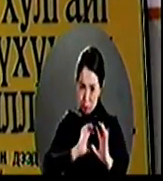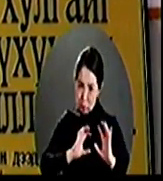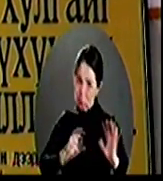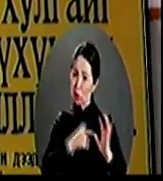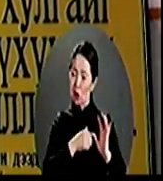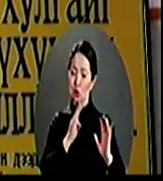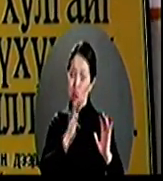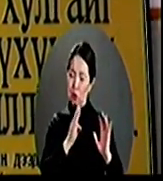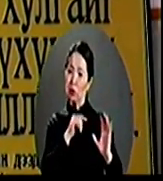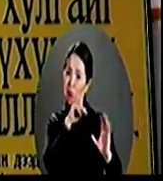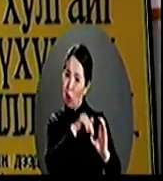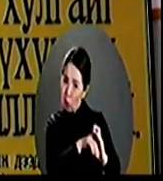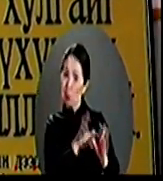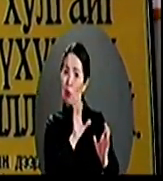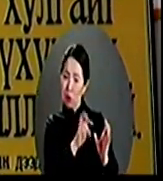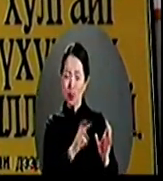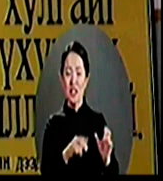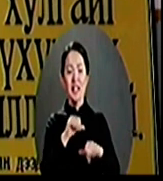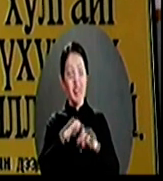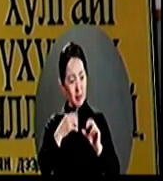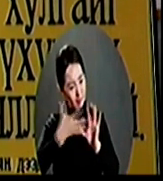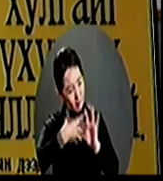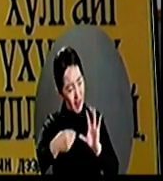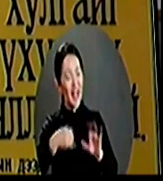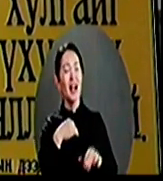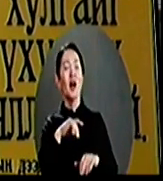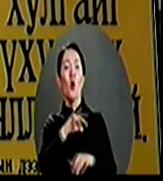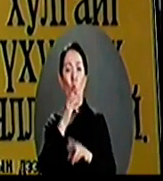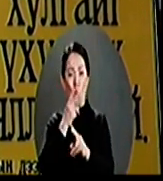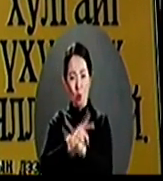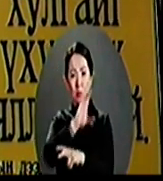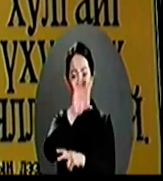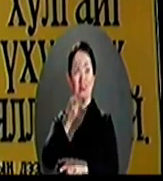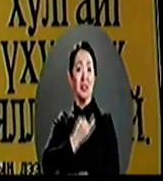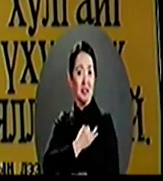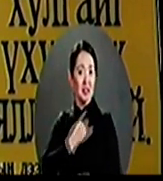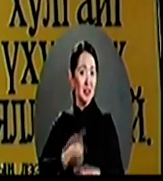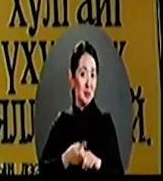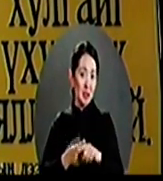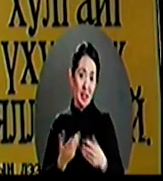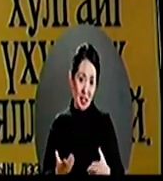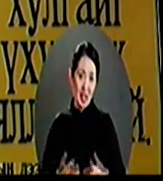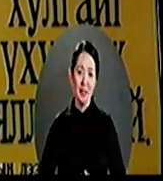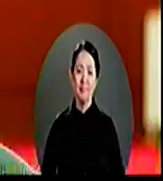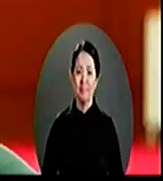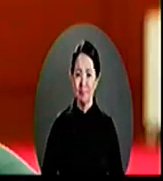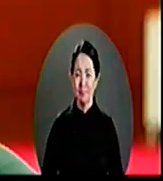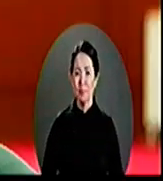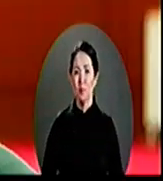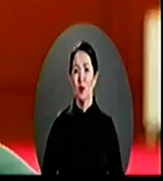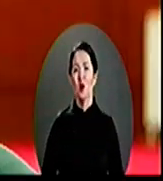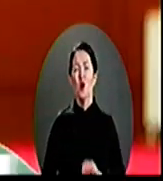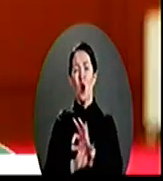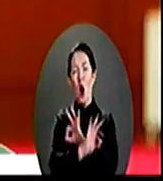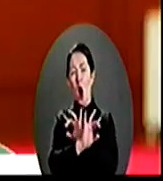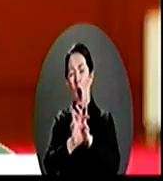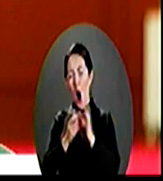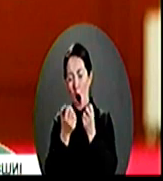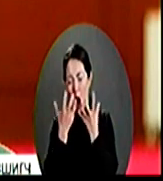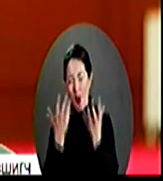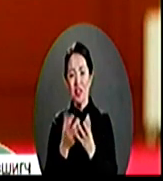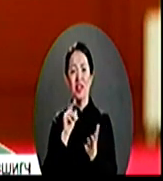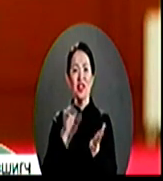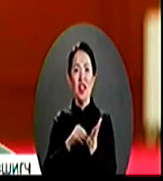засаглалд шударга ёсоор тогтоосноор иргэд хууль хилтийн байгууллагад итгэх итгэл нь нэмэгдэнэ. Олон тэрбум